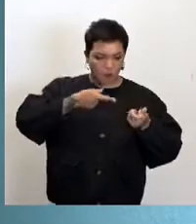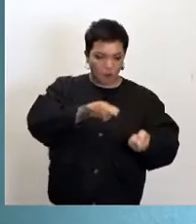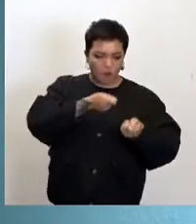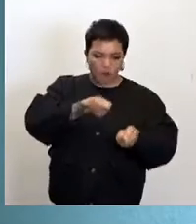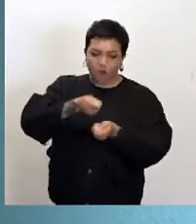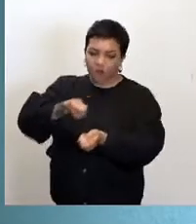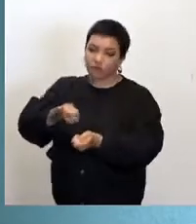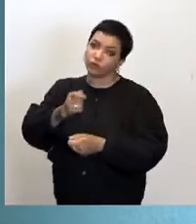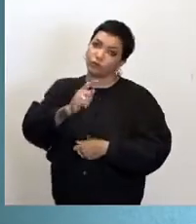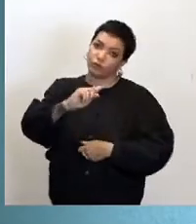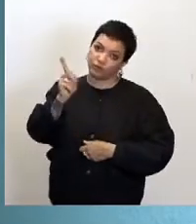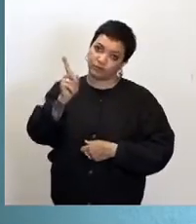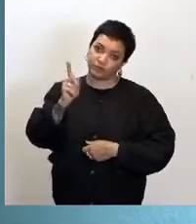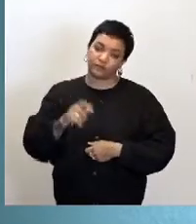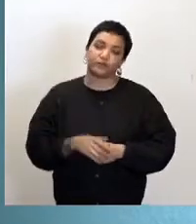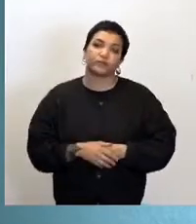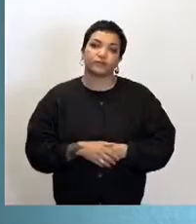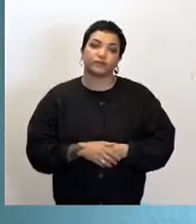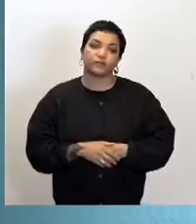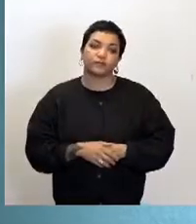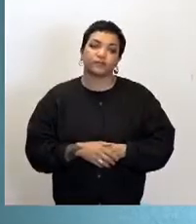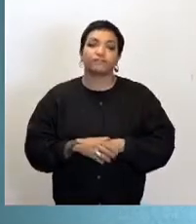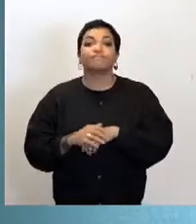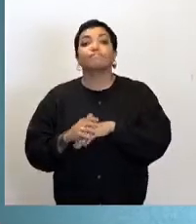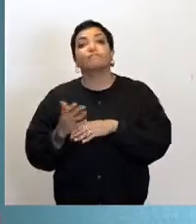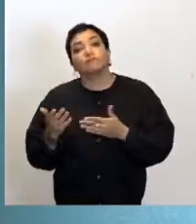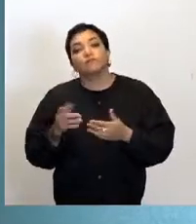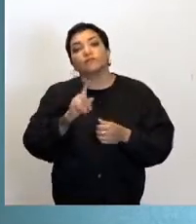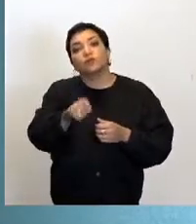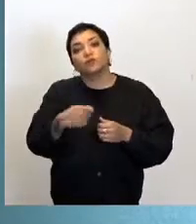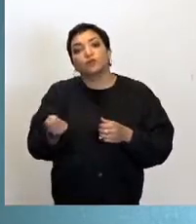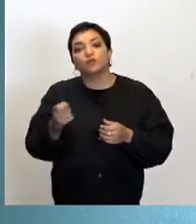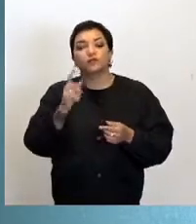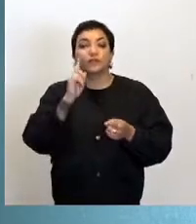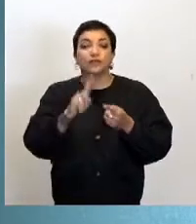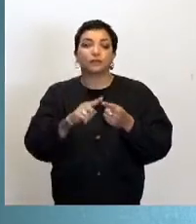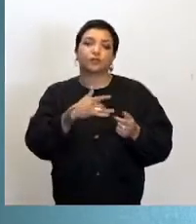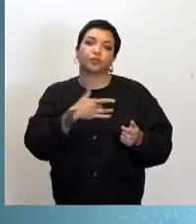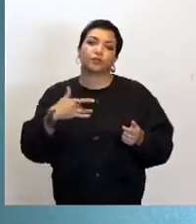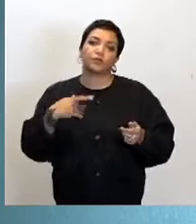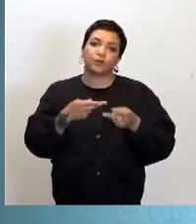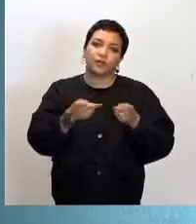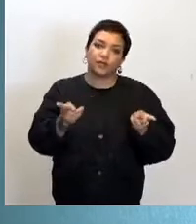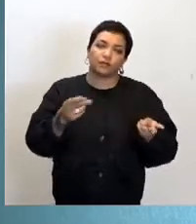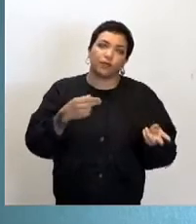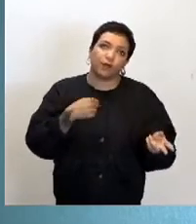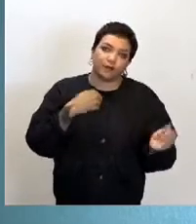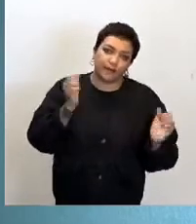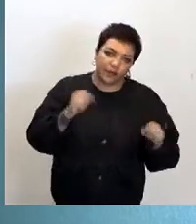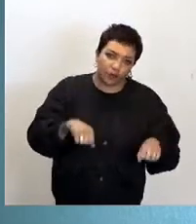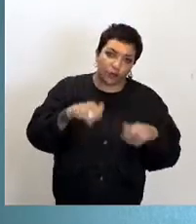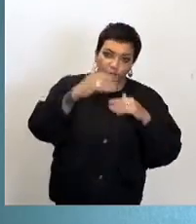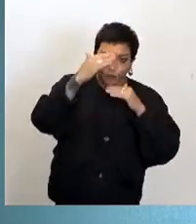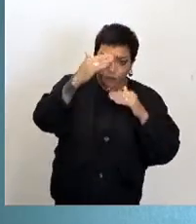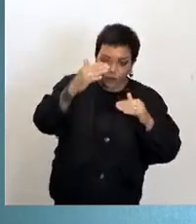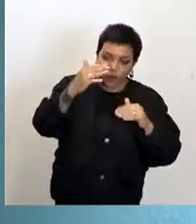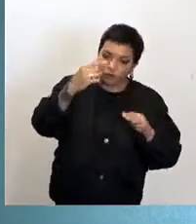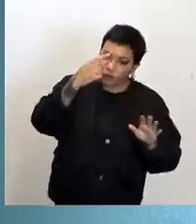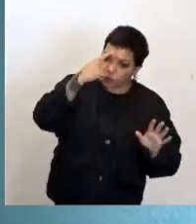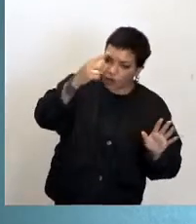Après, il y a les questions de santé publique. Moi, je vous crois sur parole, madame, mais on attend